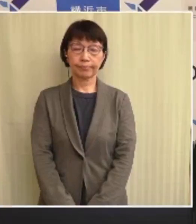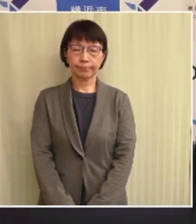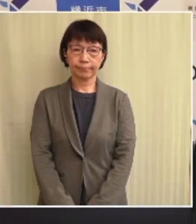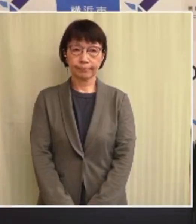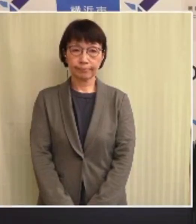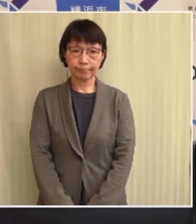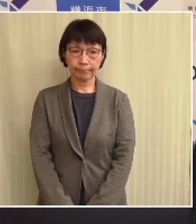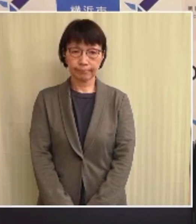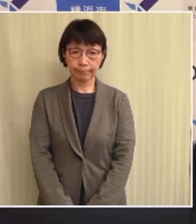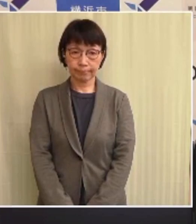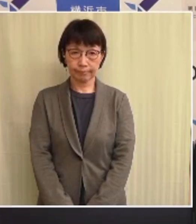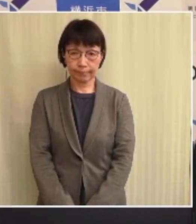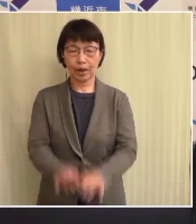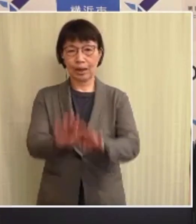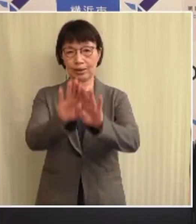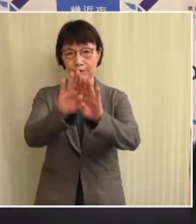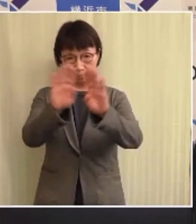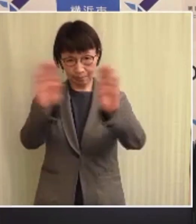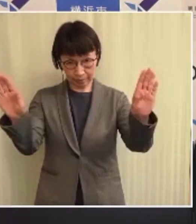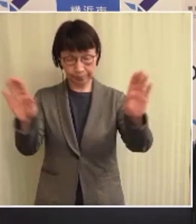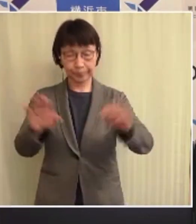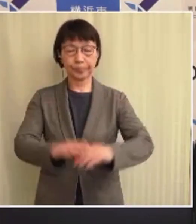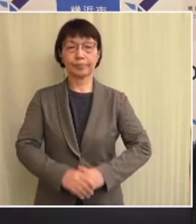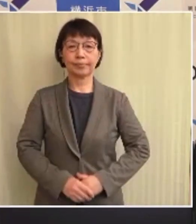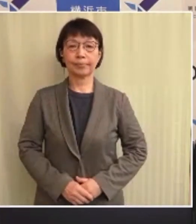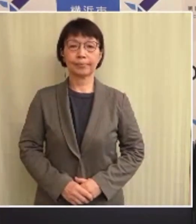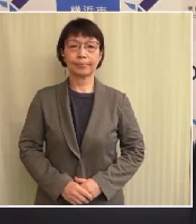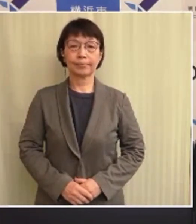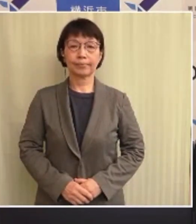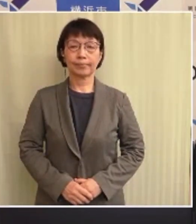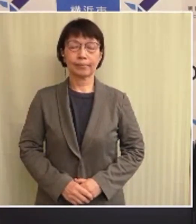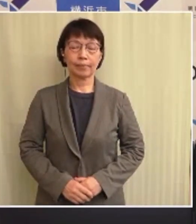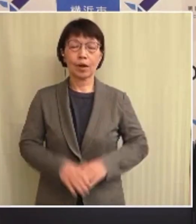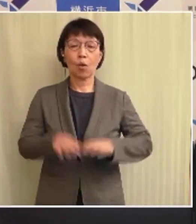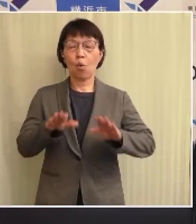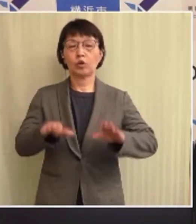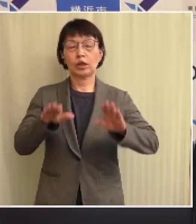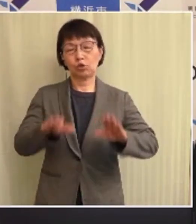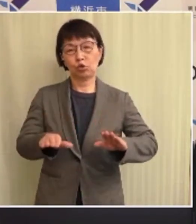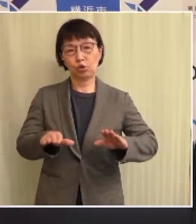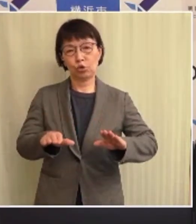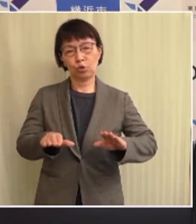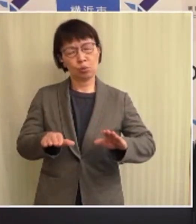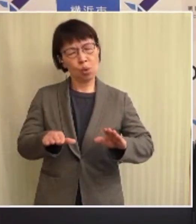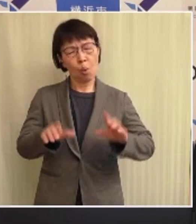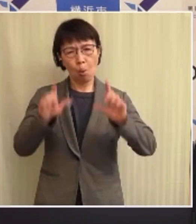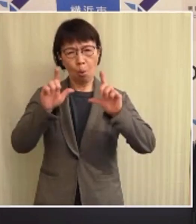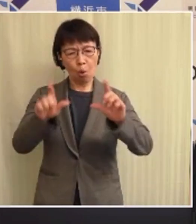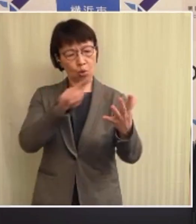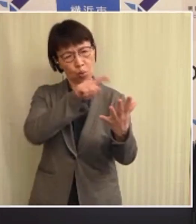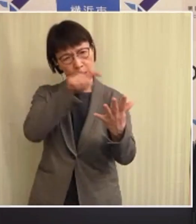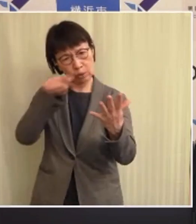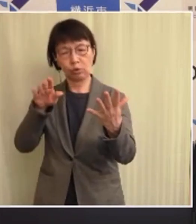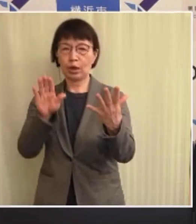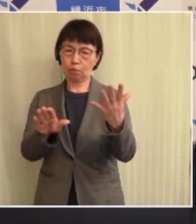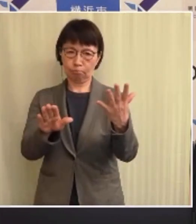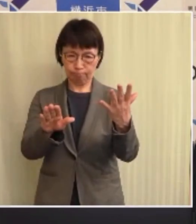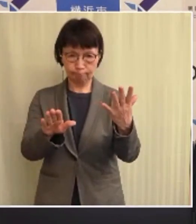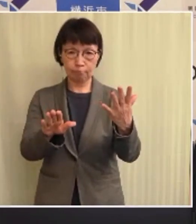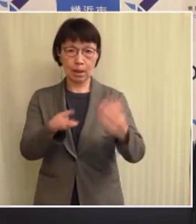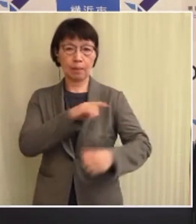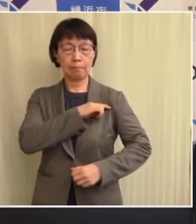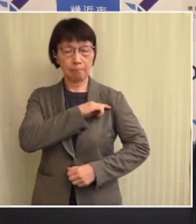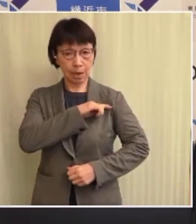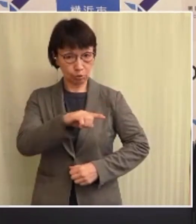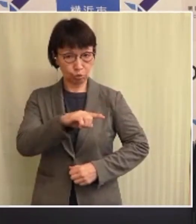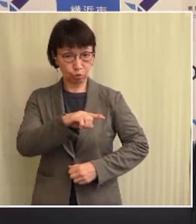はい、それでは定例会見始めます。市長お願いします。 はい、本日もいくつかご報告があります。ま